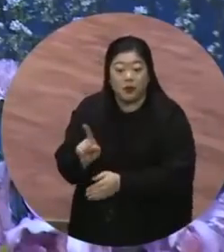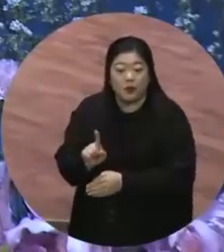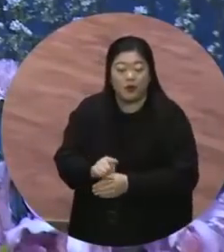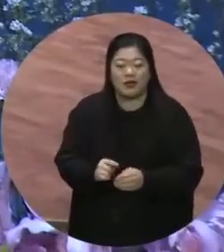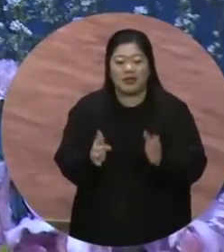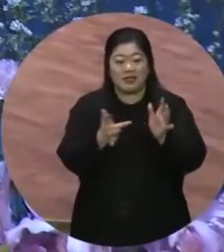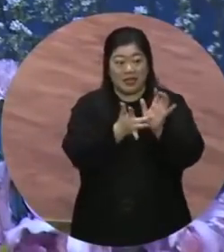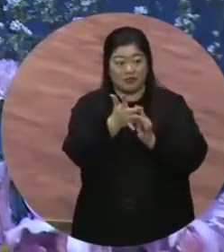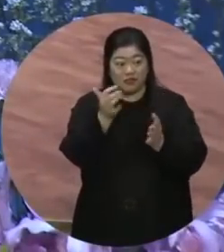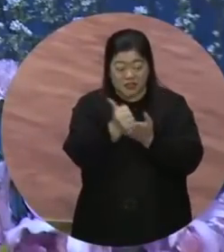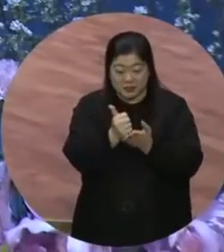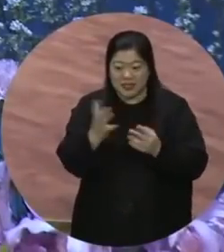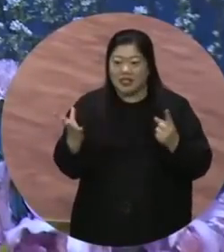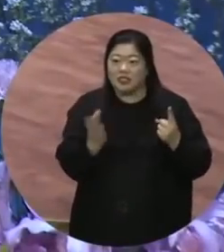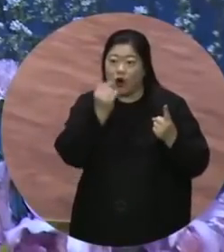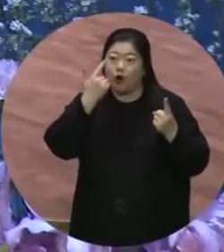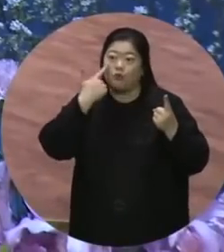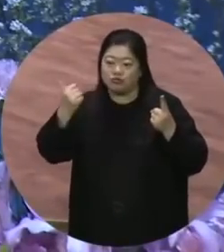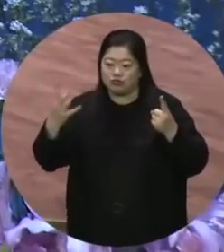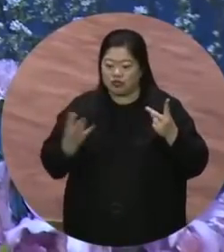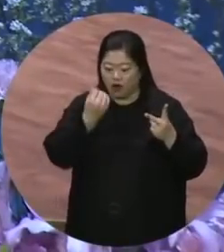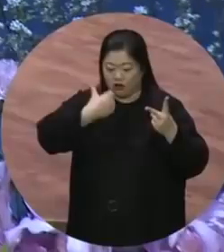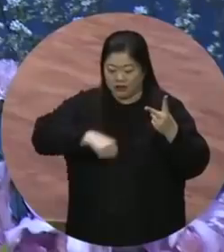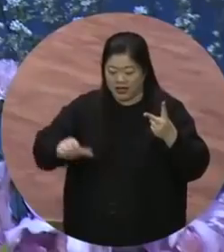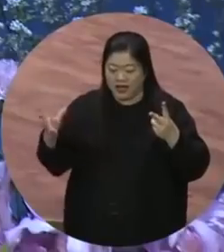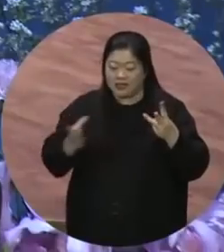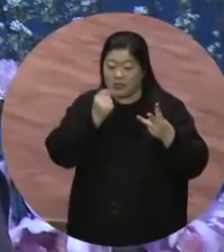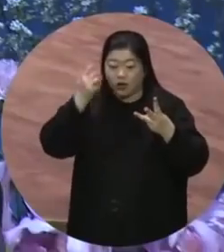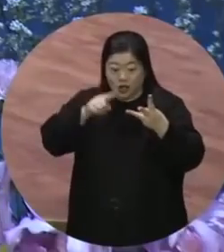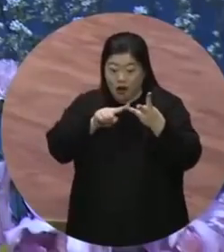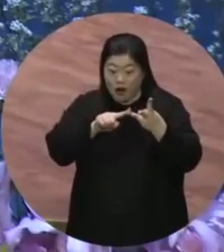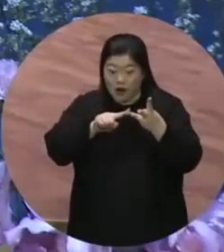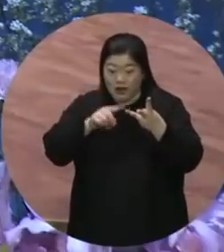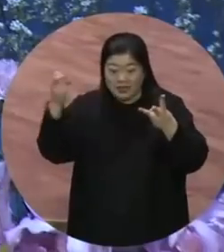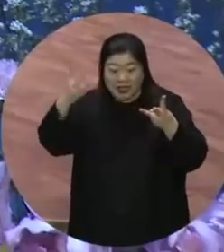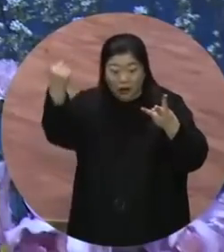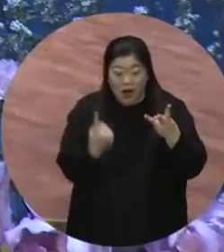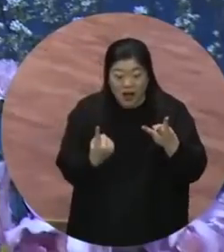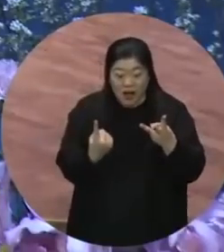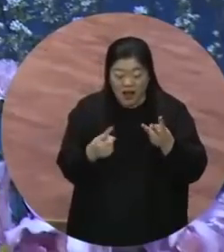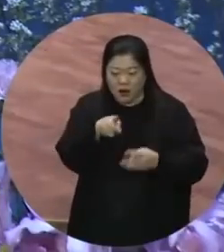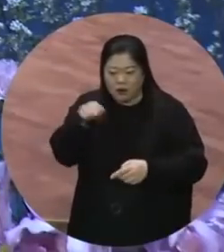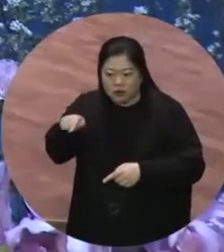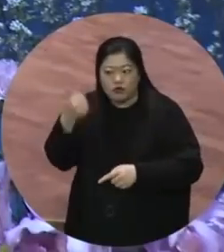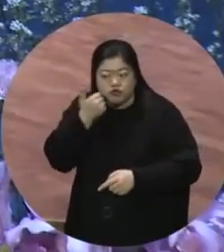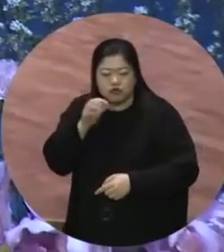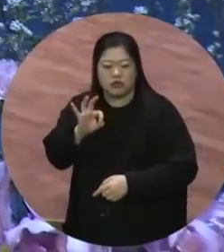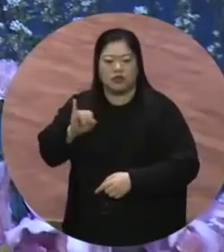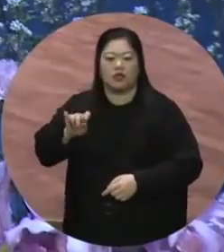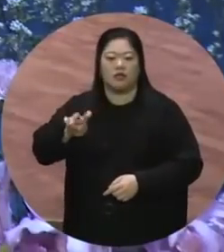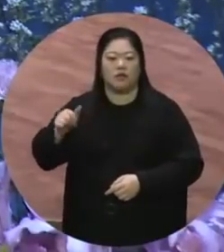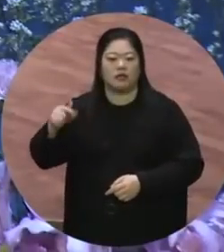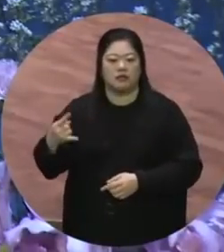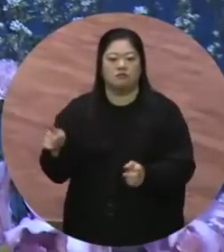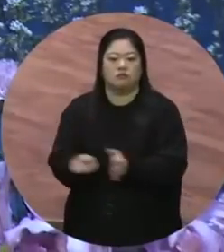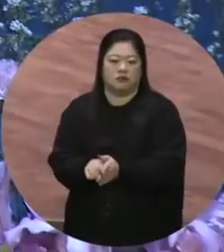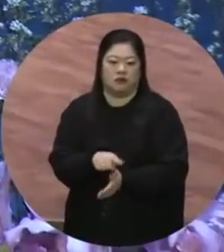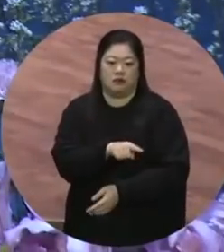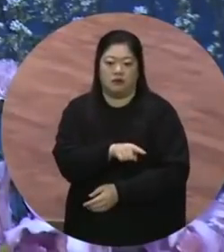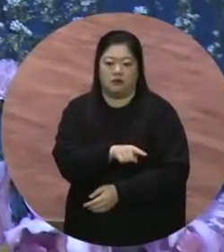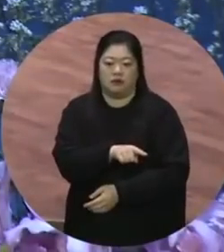재림 예수의 영을 받은 보혜사다라고 그렇게 신격화한 그런